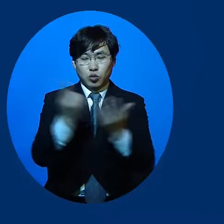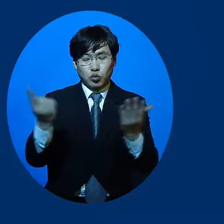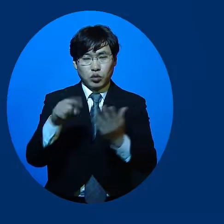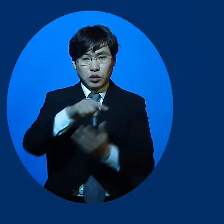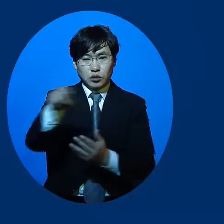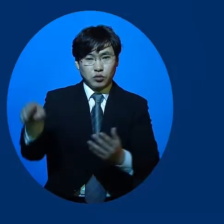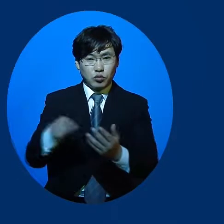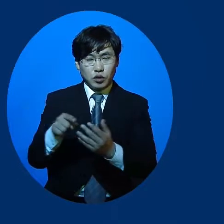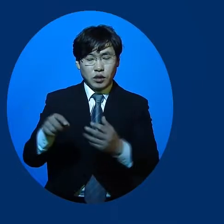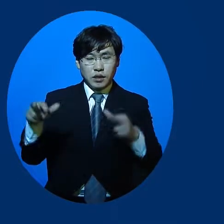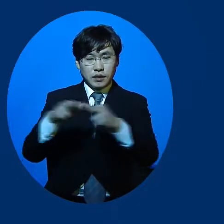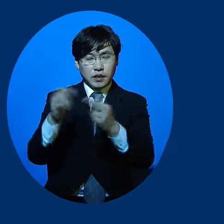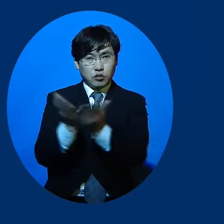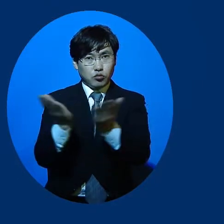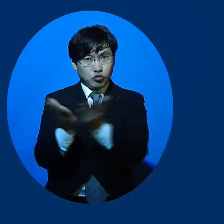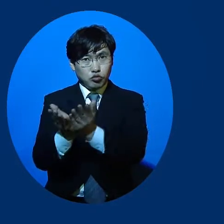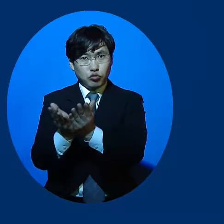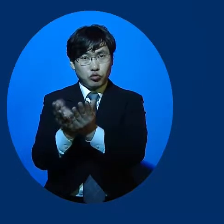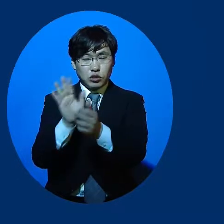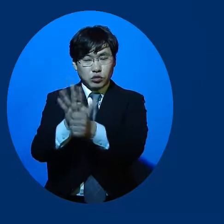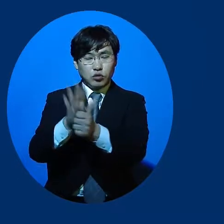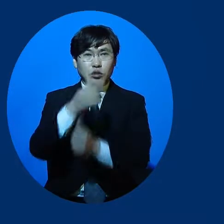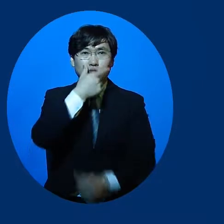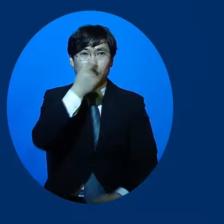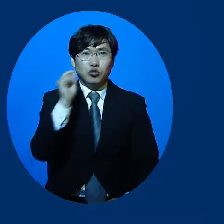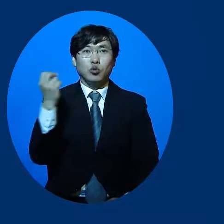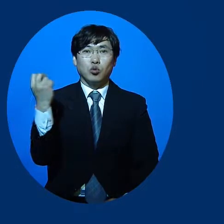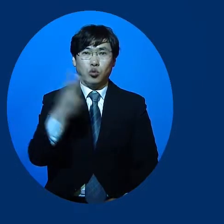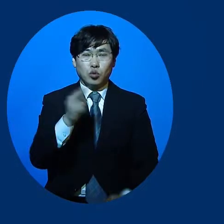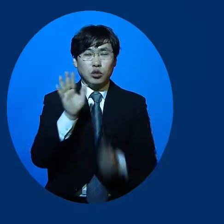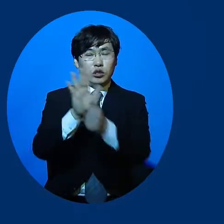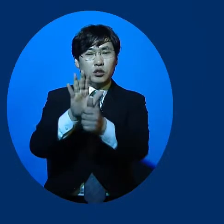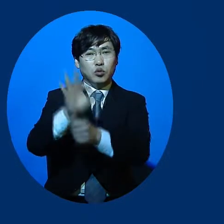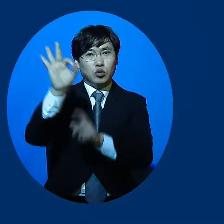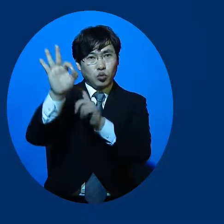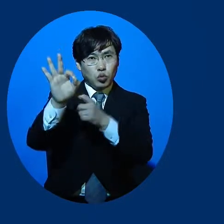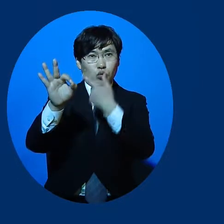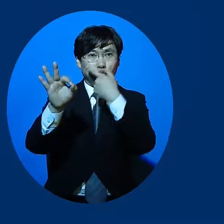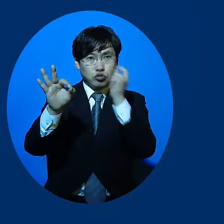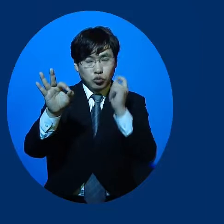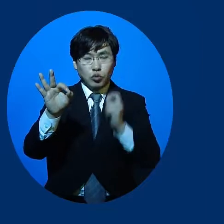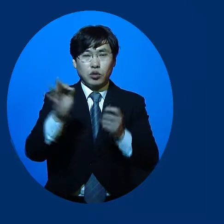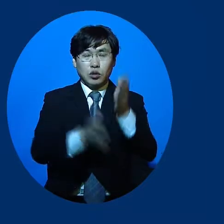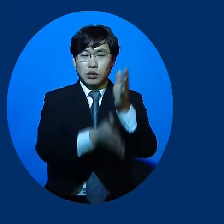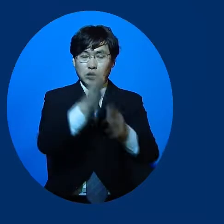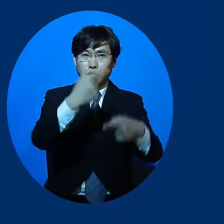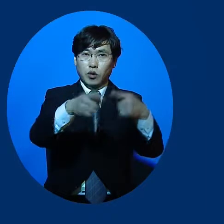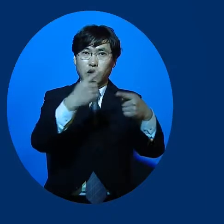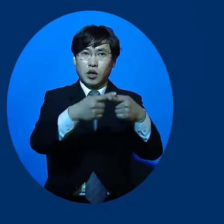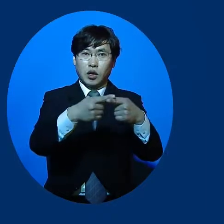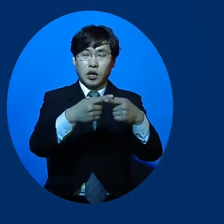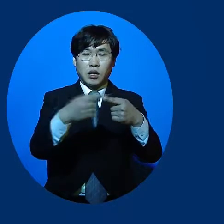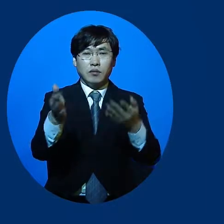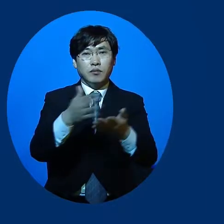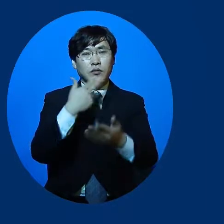소외계층 장애 유형별 지원이 부족하며 지원액이 적고 시도별 평가 시스템도 미비한 실정입니다.